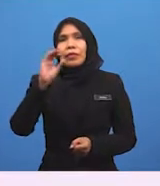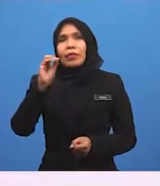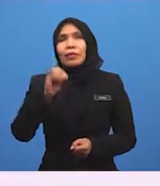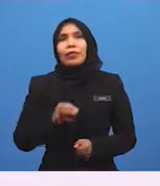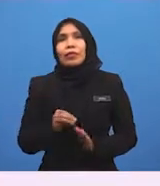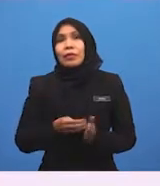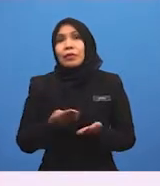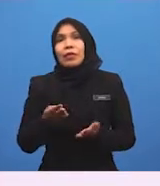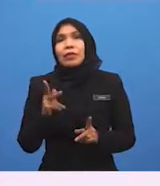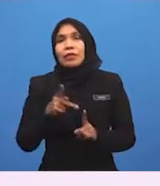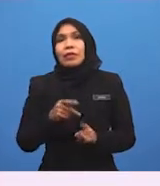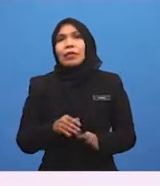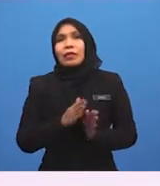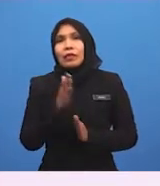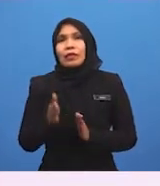jawapan sekarang.